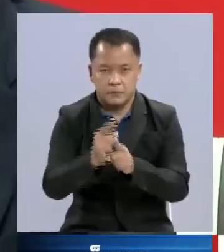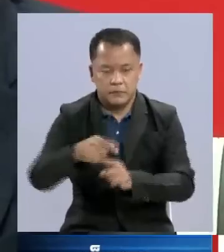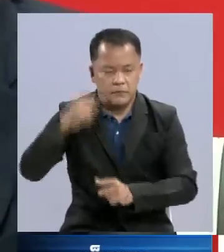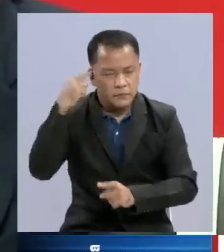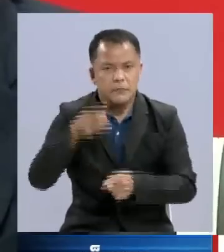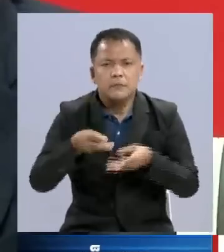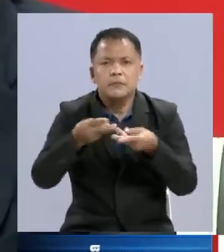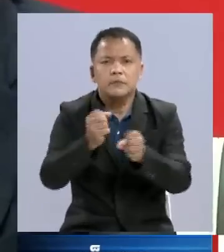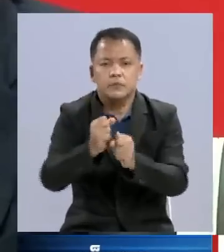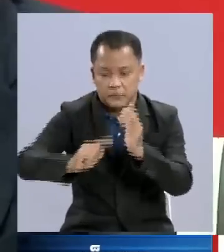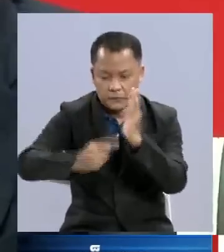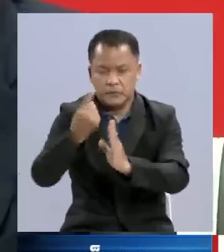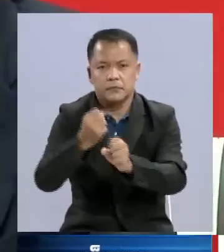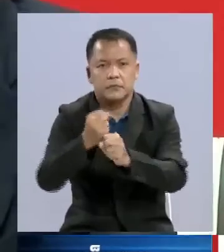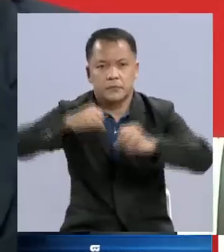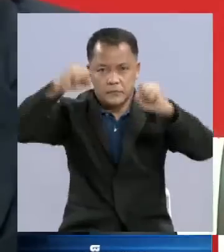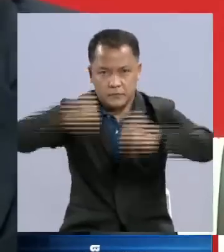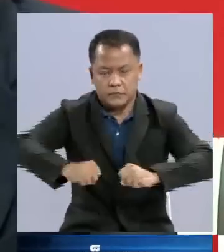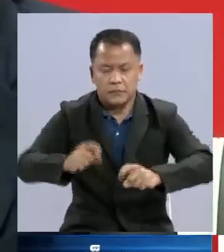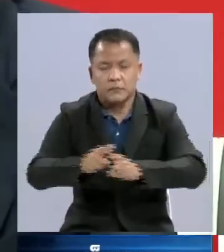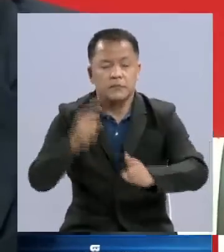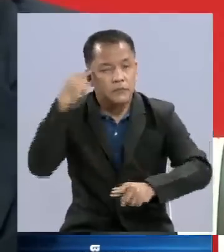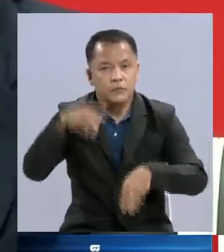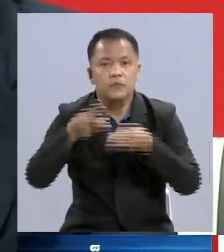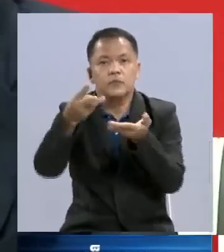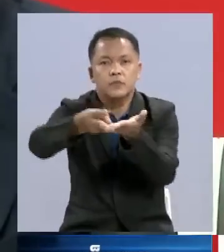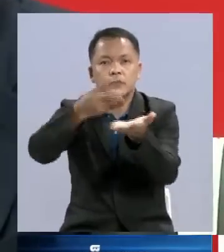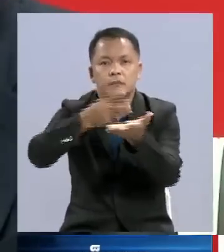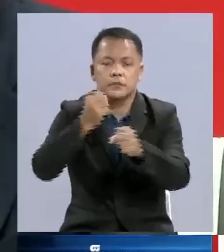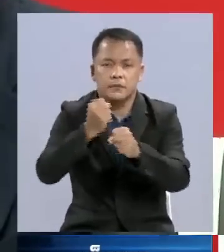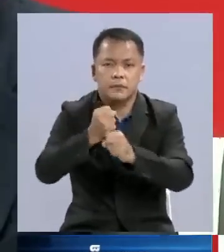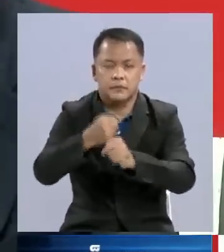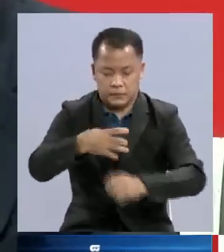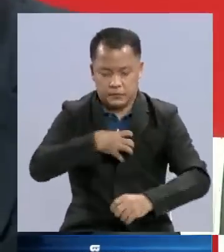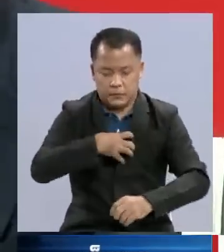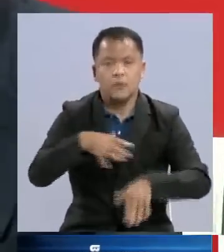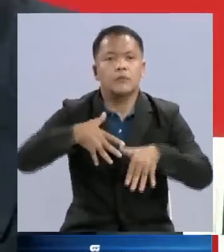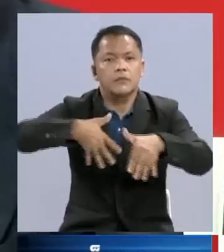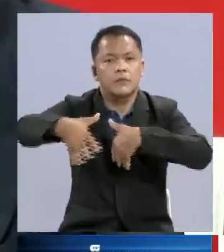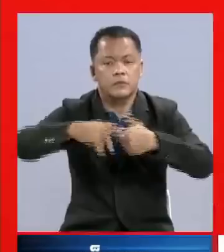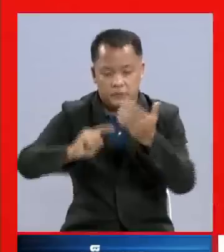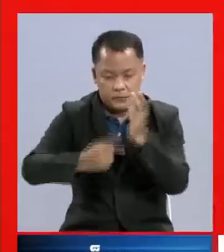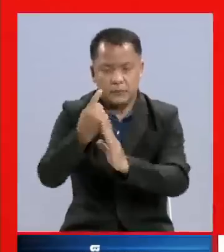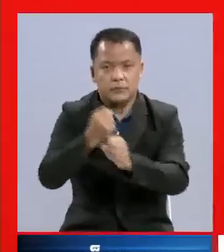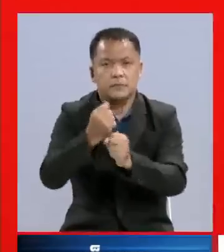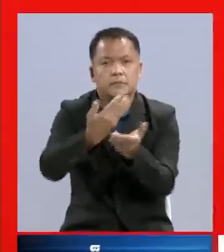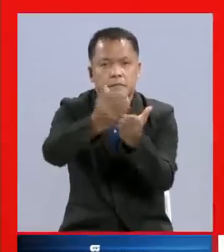เป็นแค่จุดเริ่มต้นที่จะตกลงกันว่าจะใช้วาระของงานหรือว่าความต้องการของประชาชนเป็นจุดเริ่มต้นในการแบ่งกระทรวงนะครับทีนี้